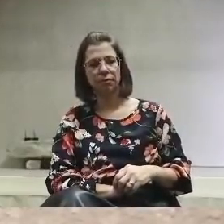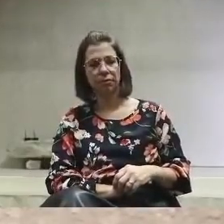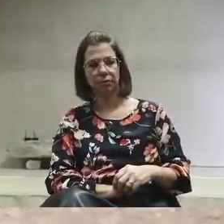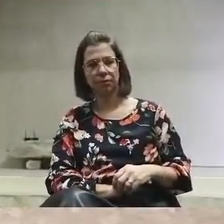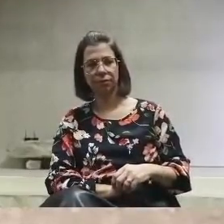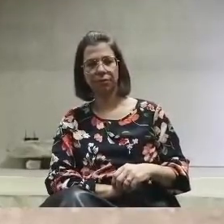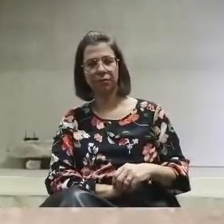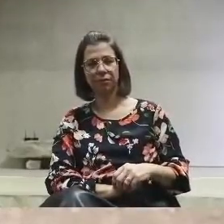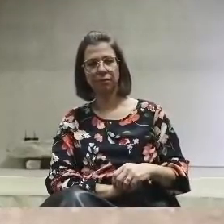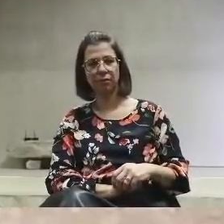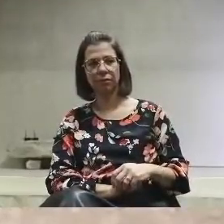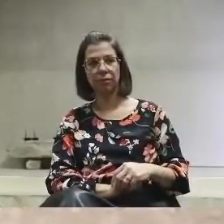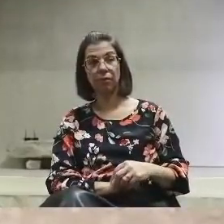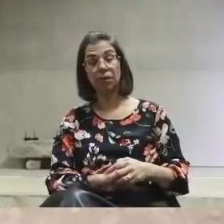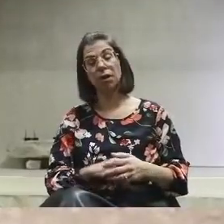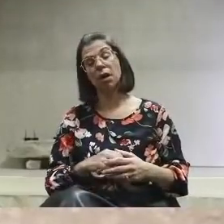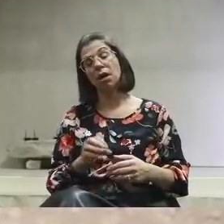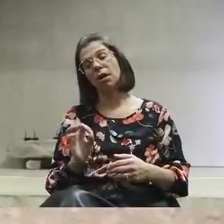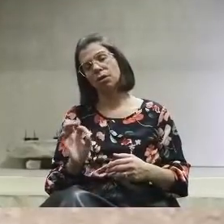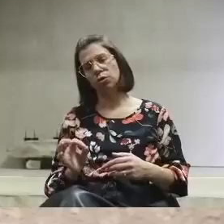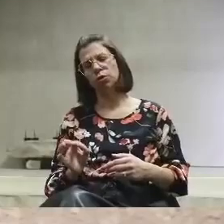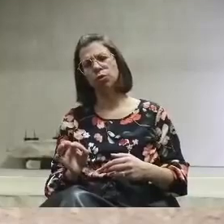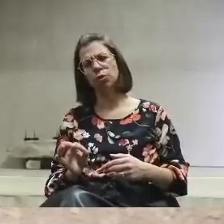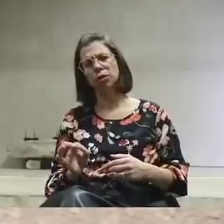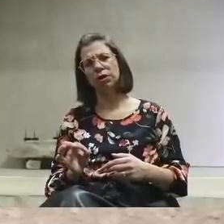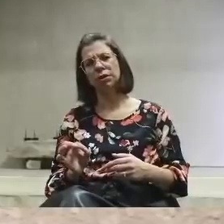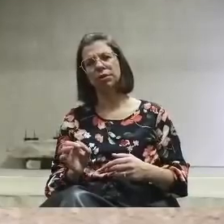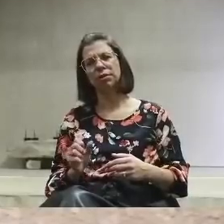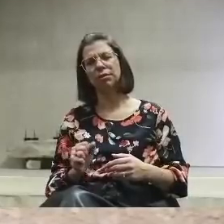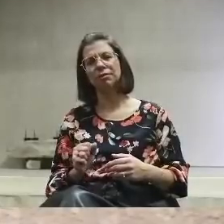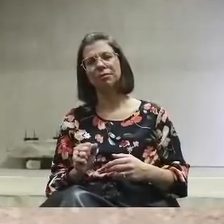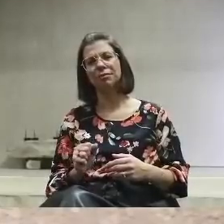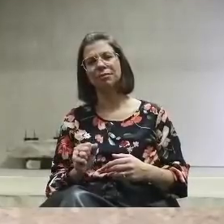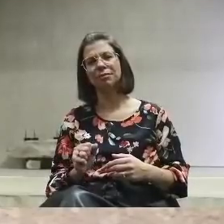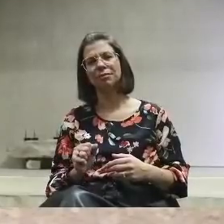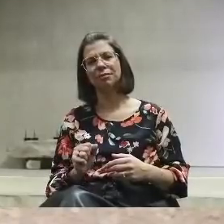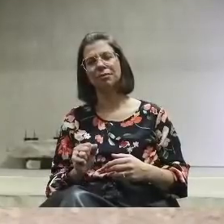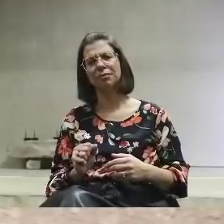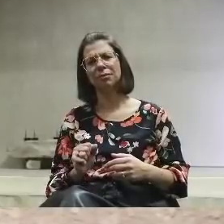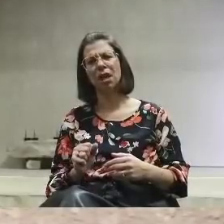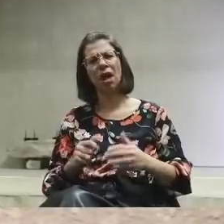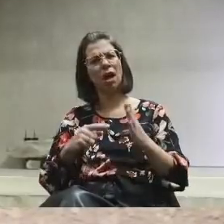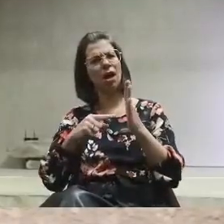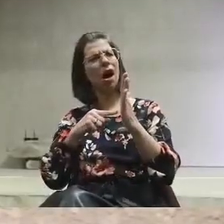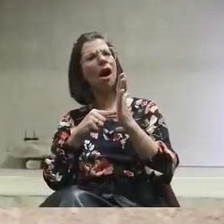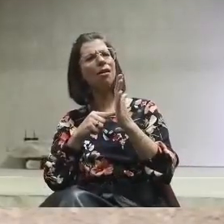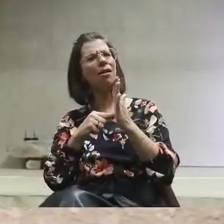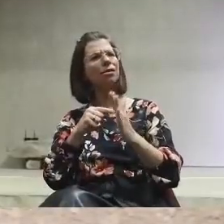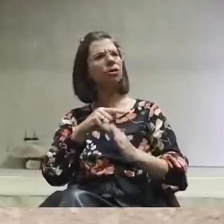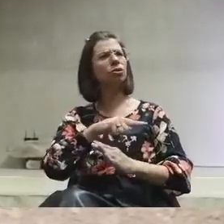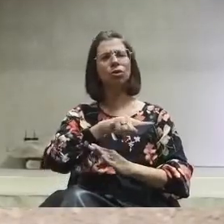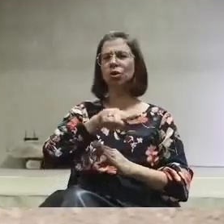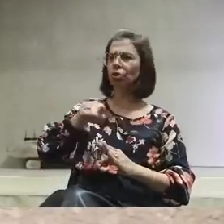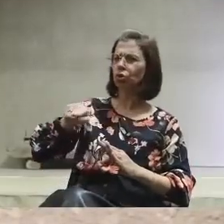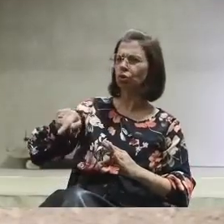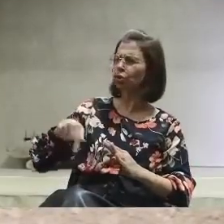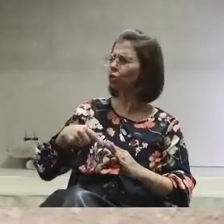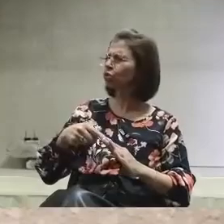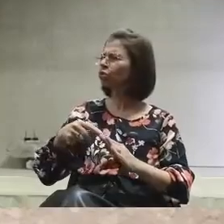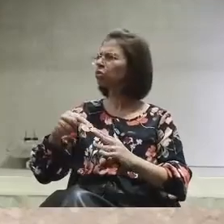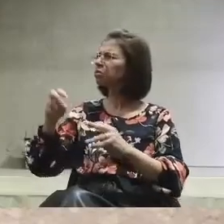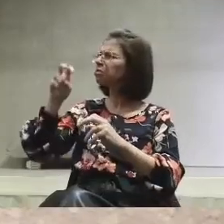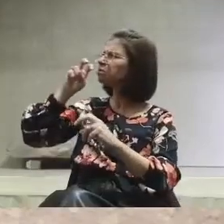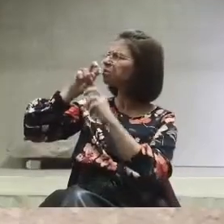nous ne faisions aucun cas de lui et que nous le méprisions, lui, il était en train de nous réconcilier avec